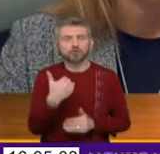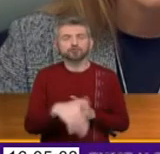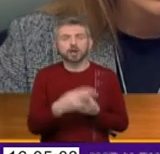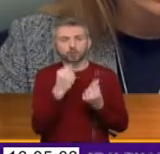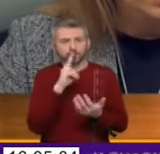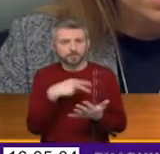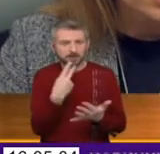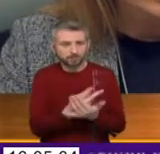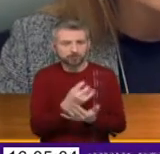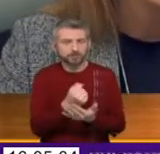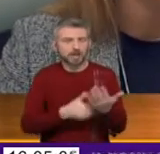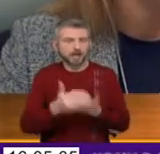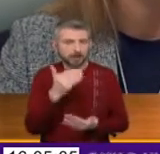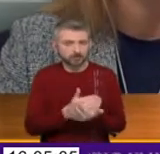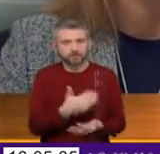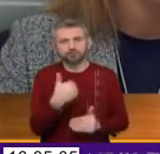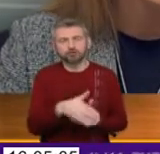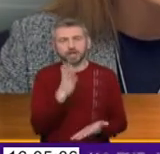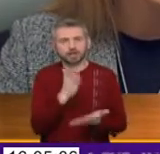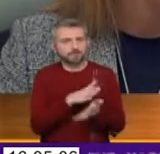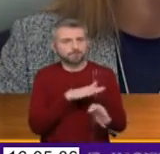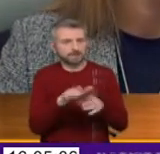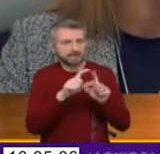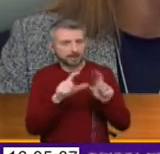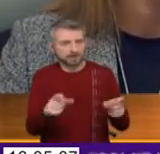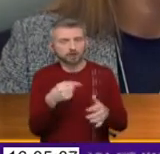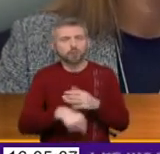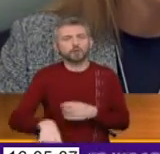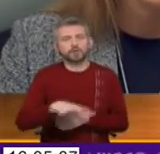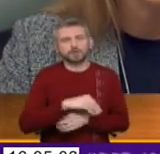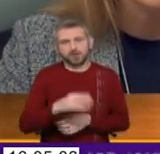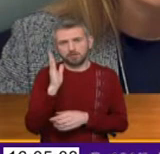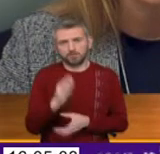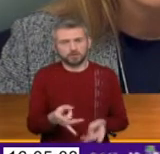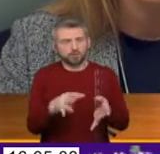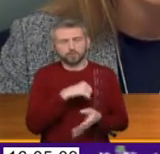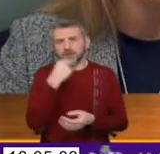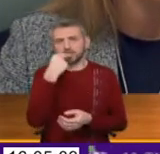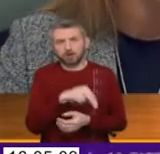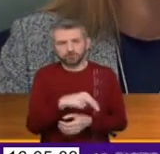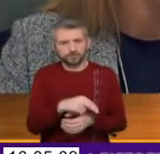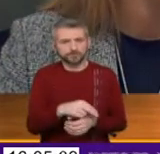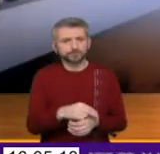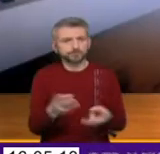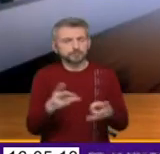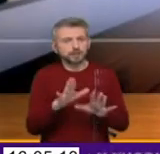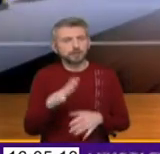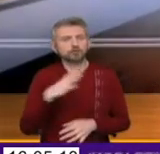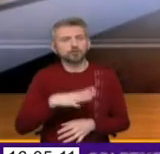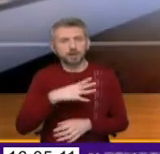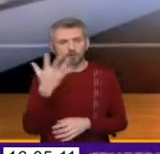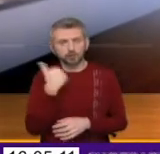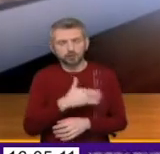кошти передбачені нарешті, вже є знову ж таки підрядник, тобто все буде просто найкращим чином, треба тільки дочекатися,